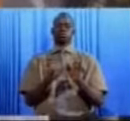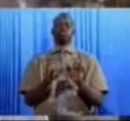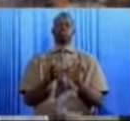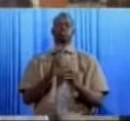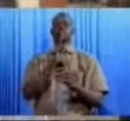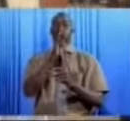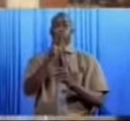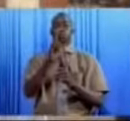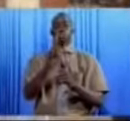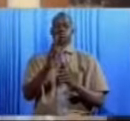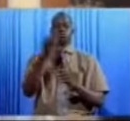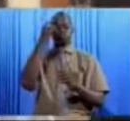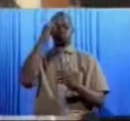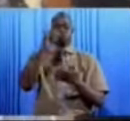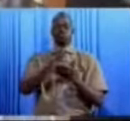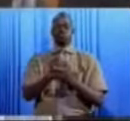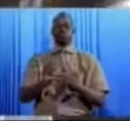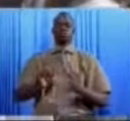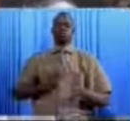pour ce